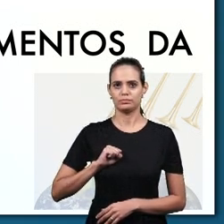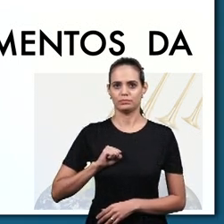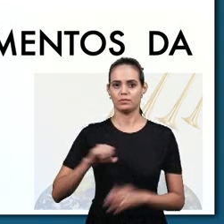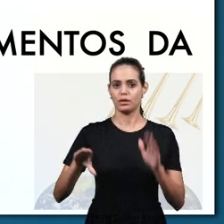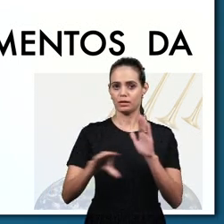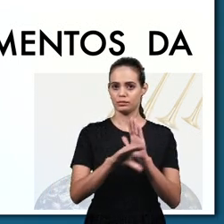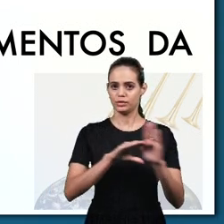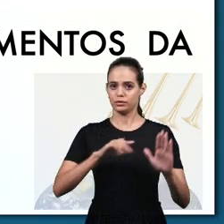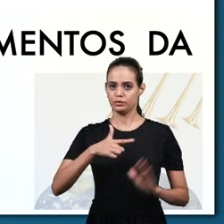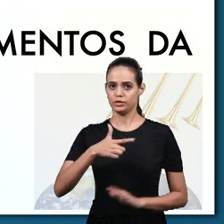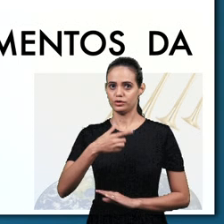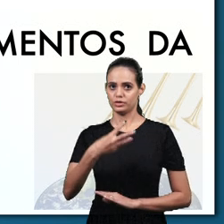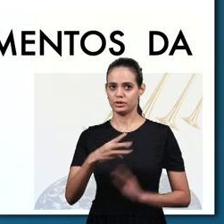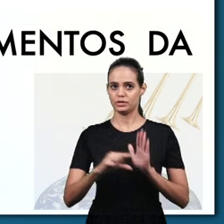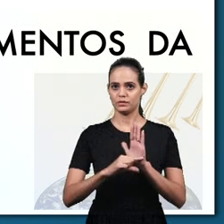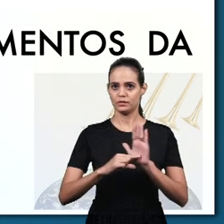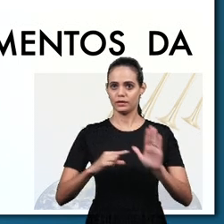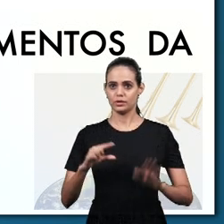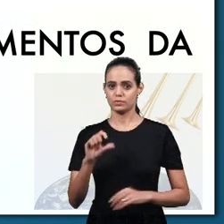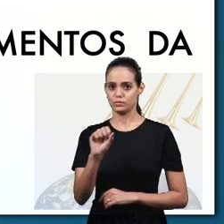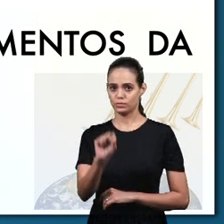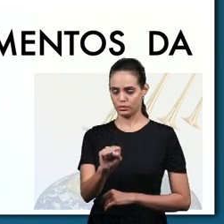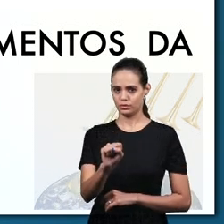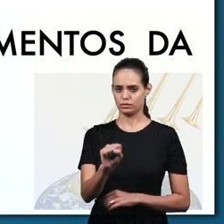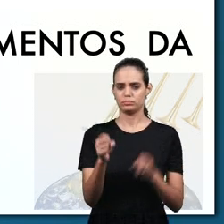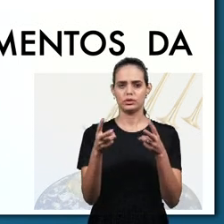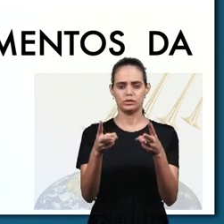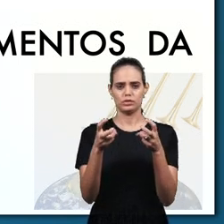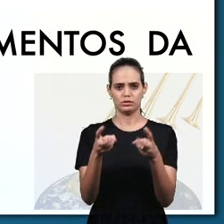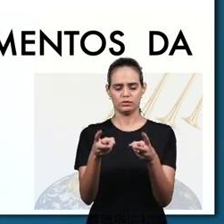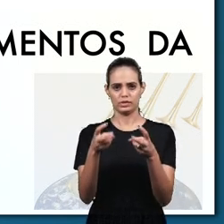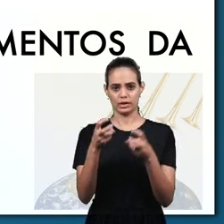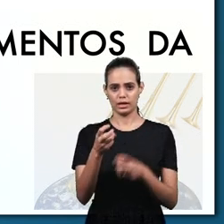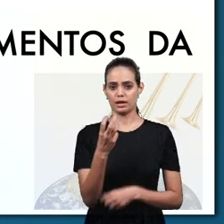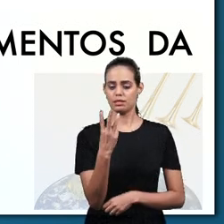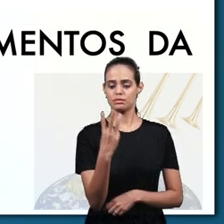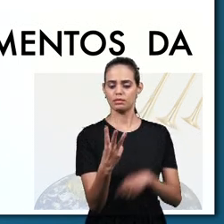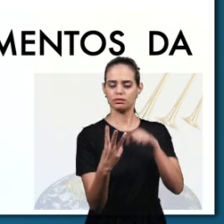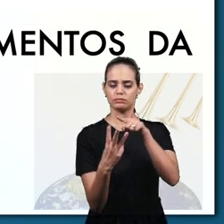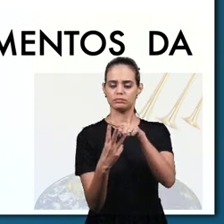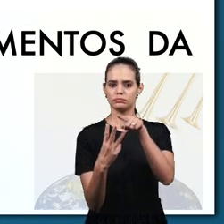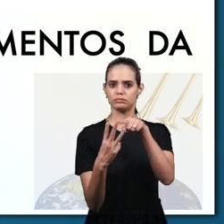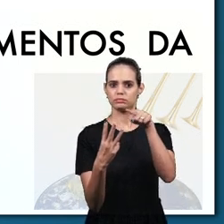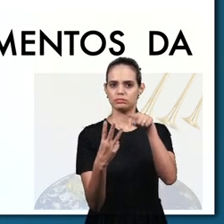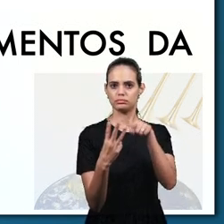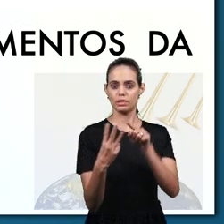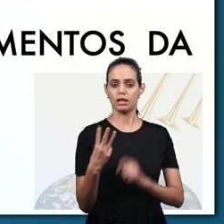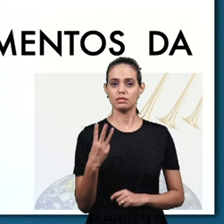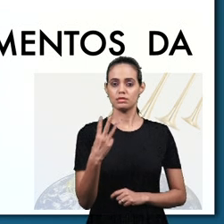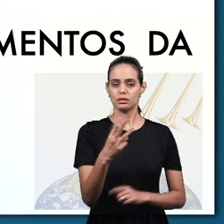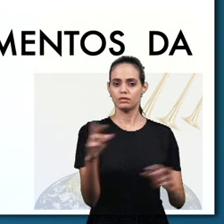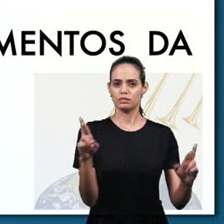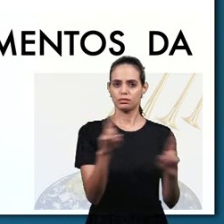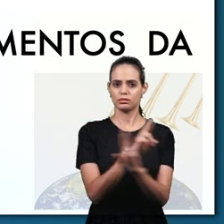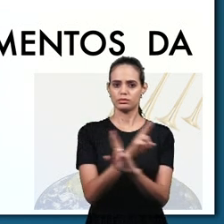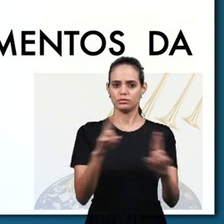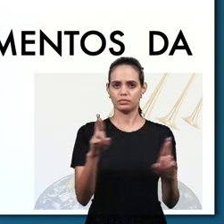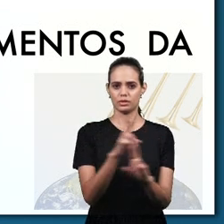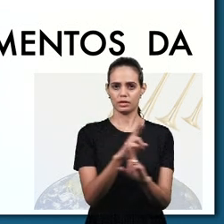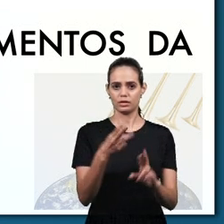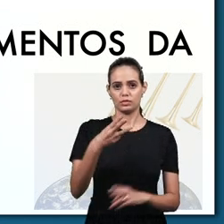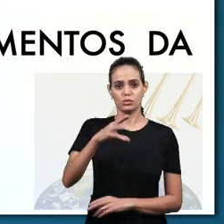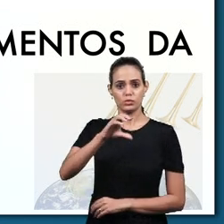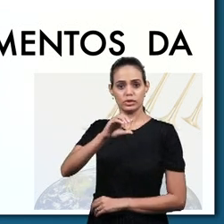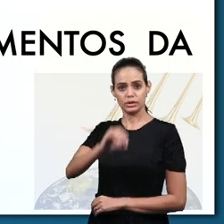La demande est que soient identifiés les trois plus importants qui sont parmi les 30